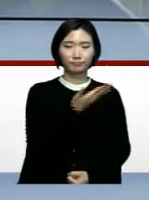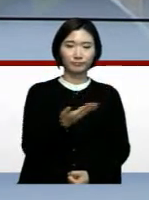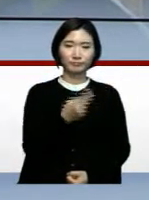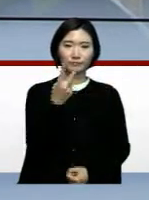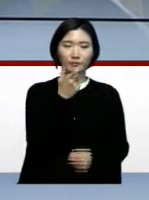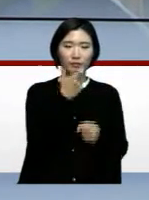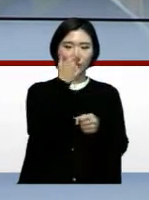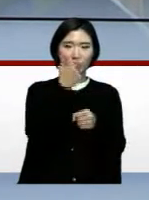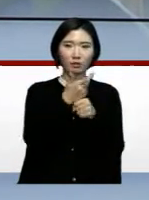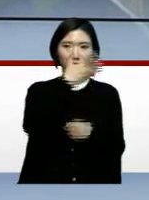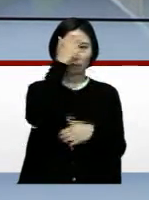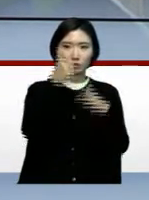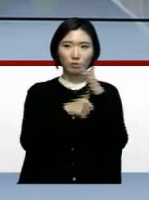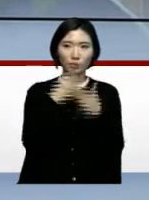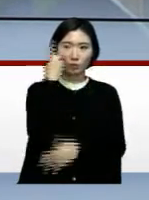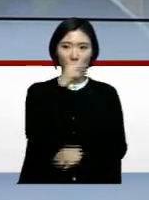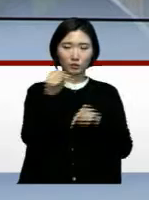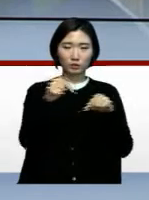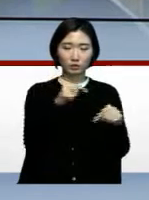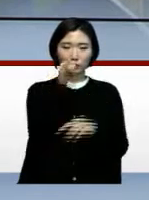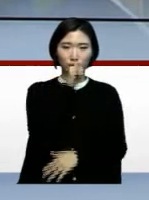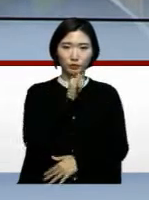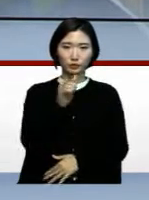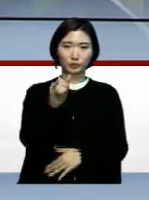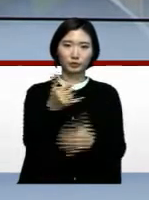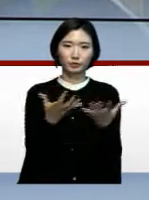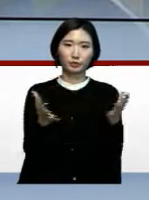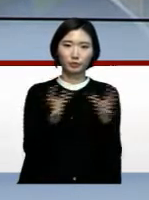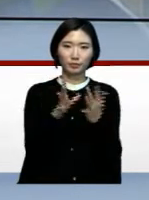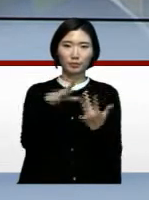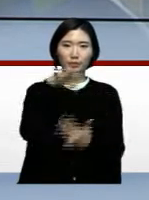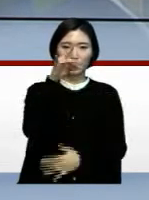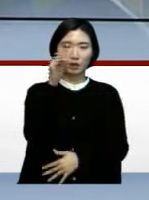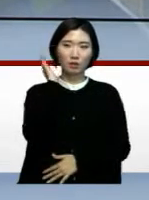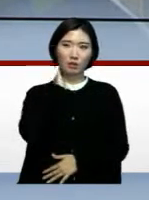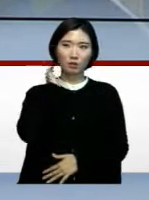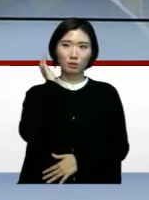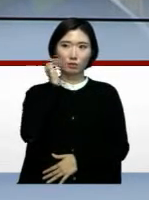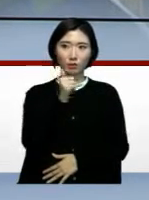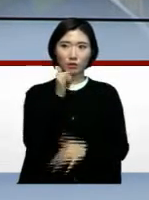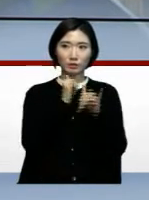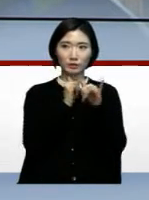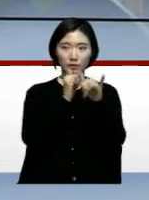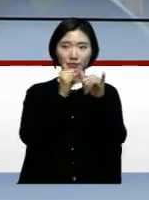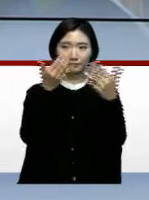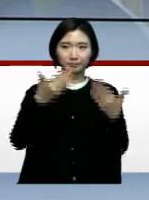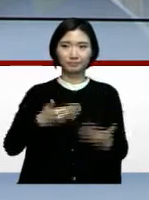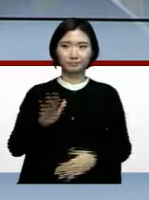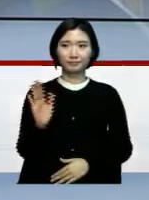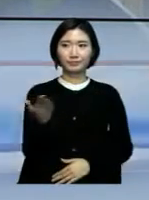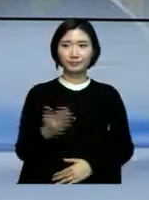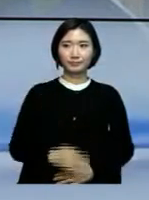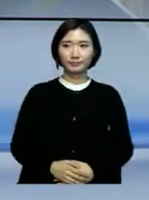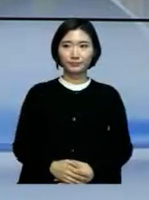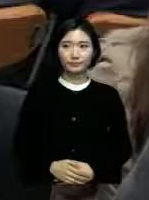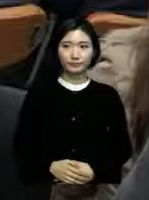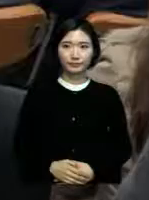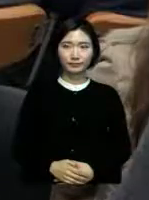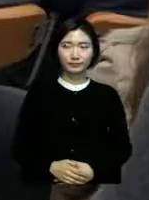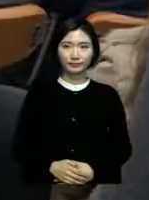양평군이 2016년 청소년 보호정책 우수기관으로 선정돼 대통령 표창을 수상했습니다. 오용석